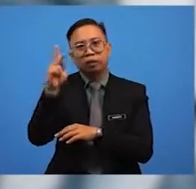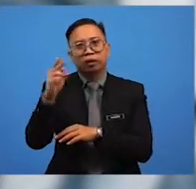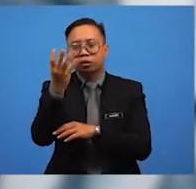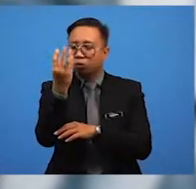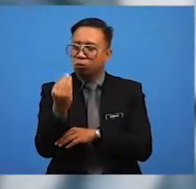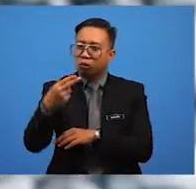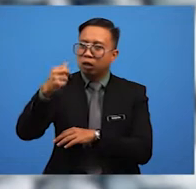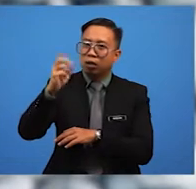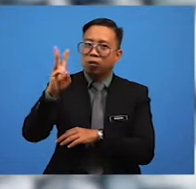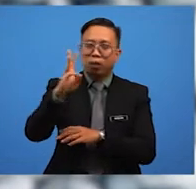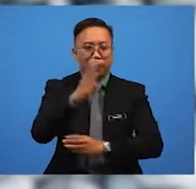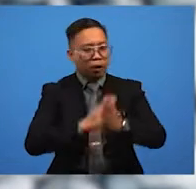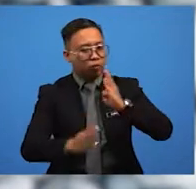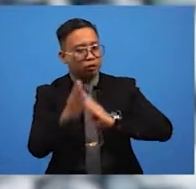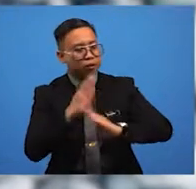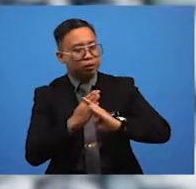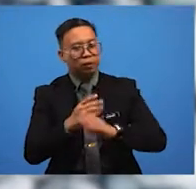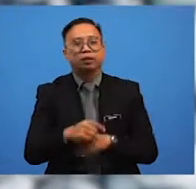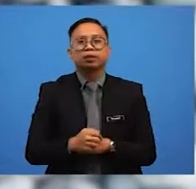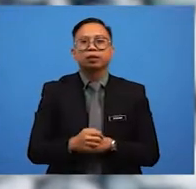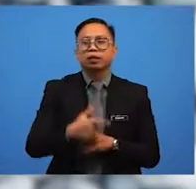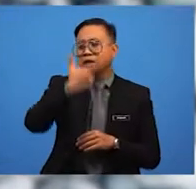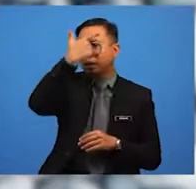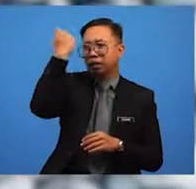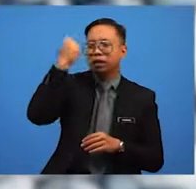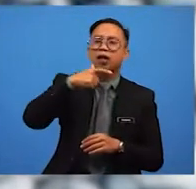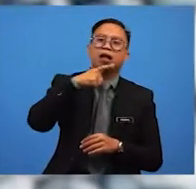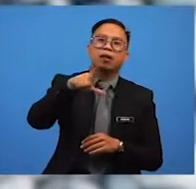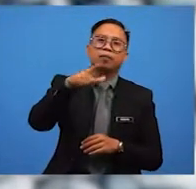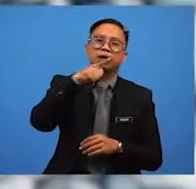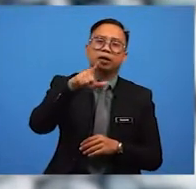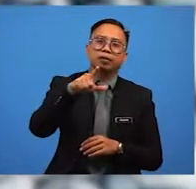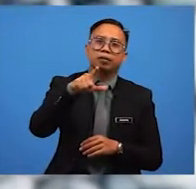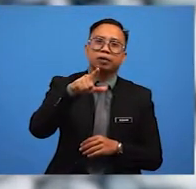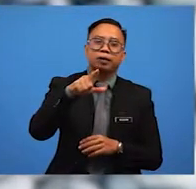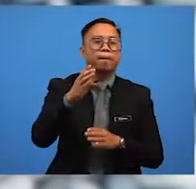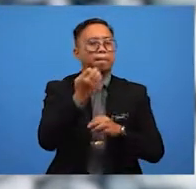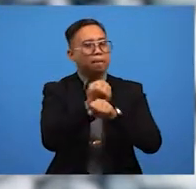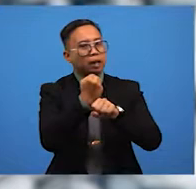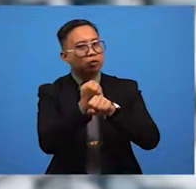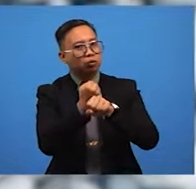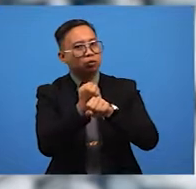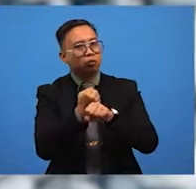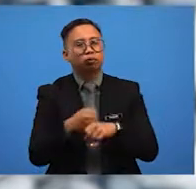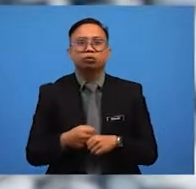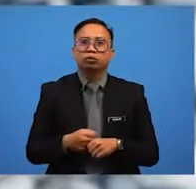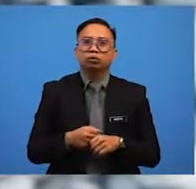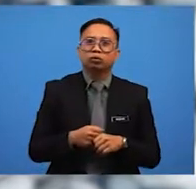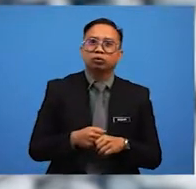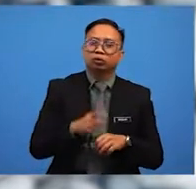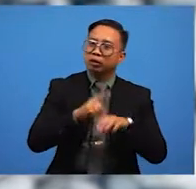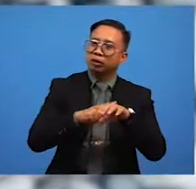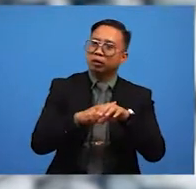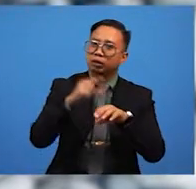hawa biologi. Ini adalah kerana lama-kelamaan batuan di permukaan bumi atau di cerun